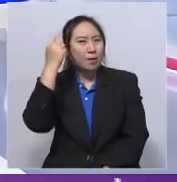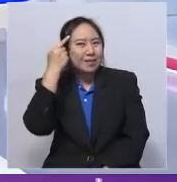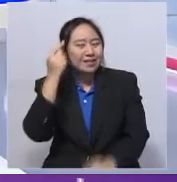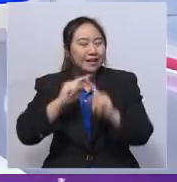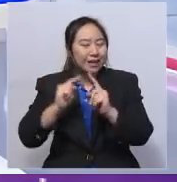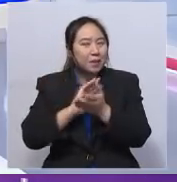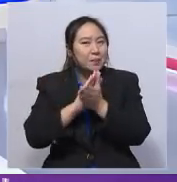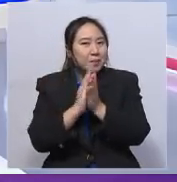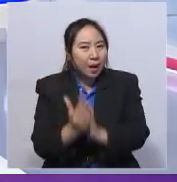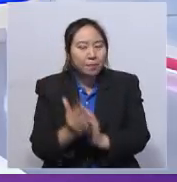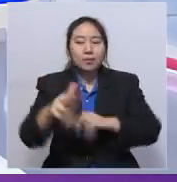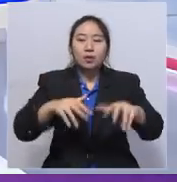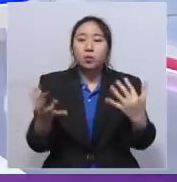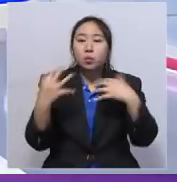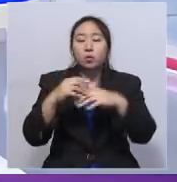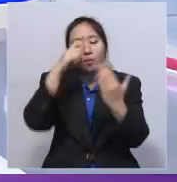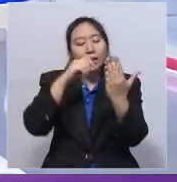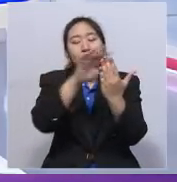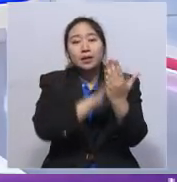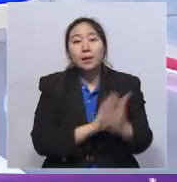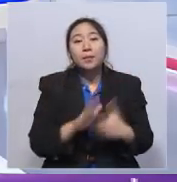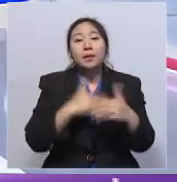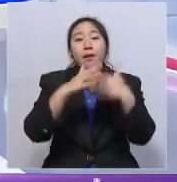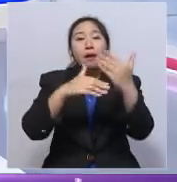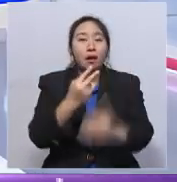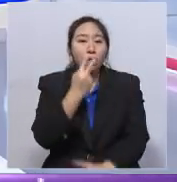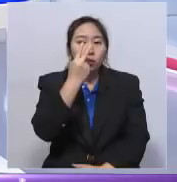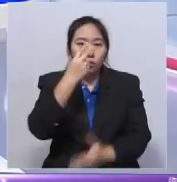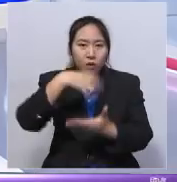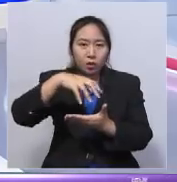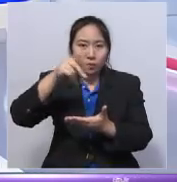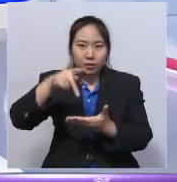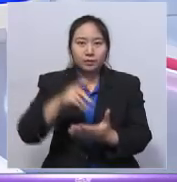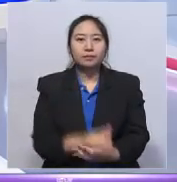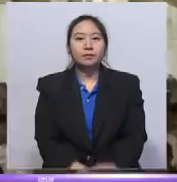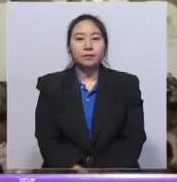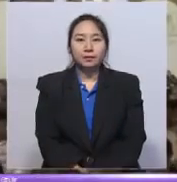ให้ประชาชนมีส่วนร่วมการพัฒนาประเทศไปติดตามได้จากรายงานค่ะ